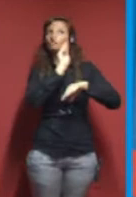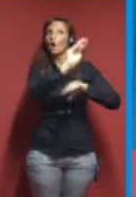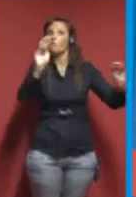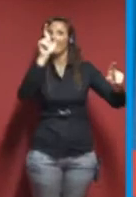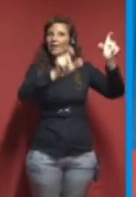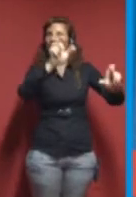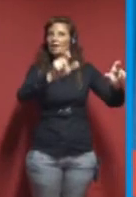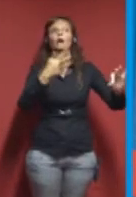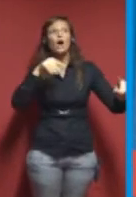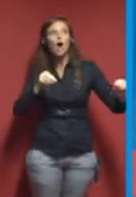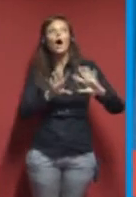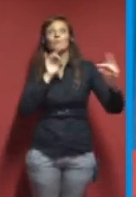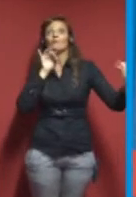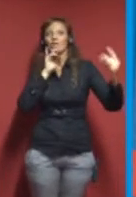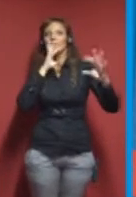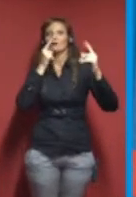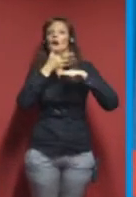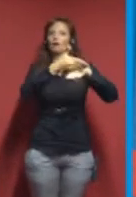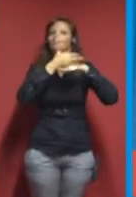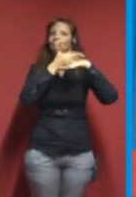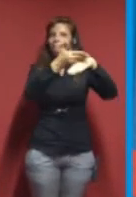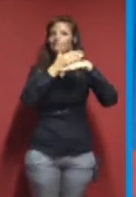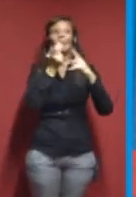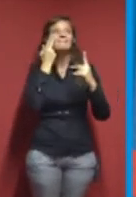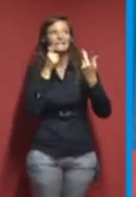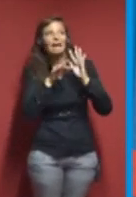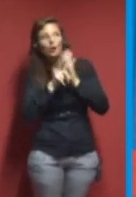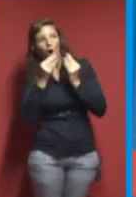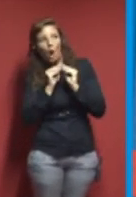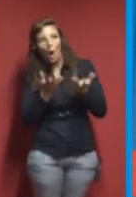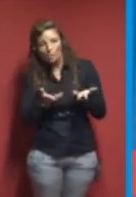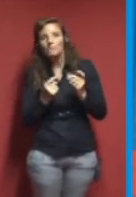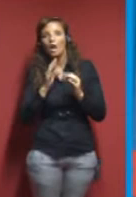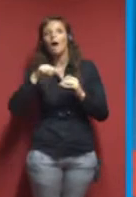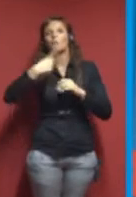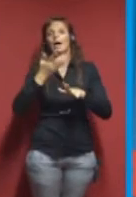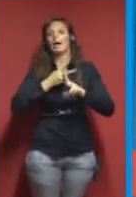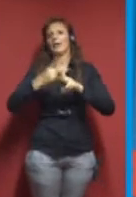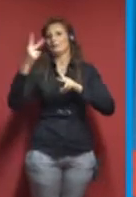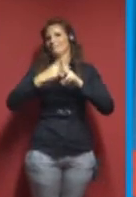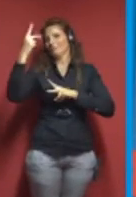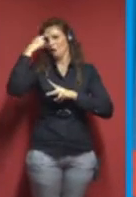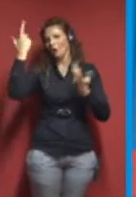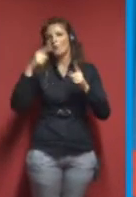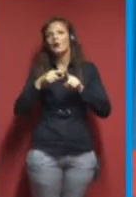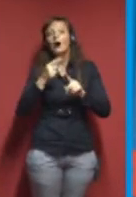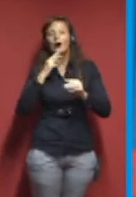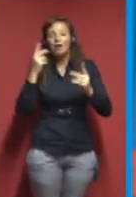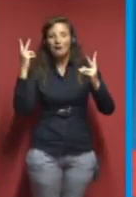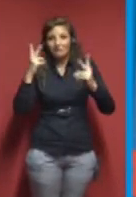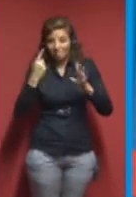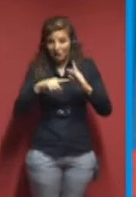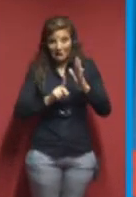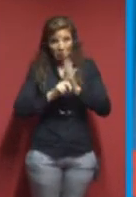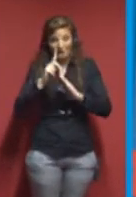è possibile avere una condivisione abbiamo fatto degli esperimenti e incredibili quello che è incredibile quello che siamo riusciti a